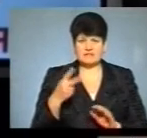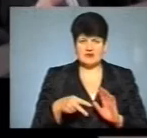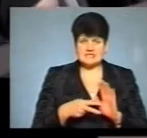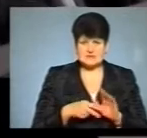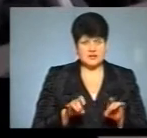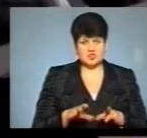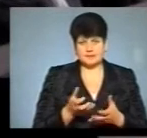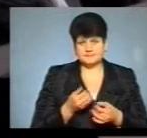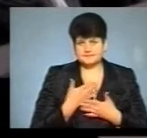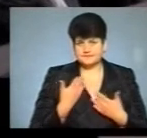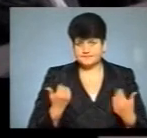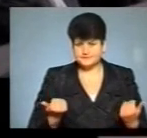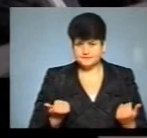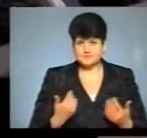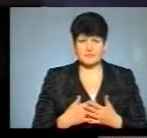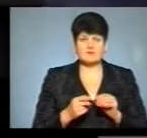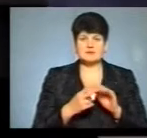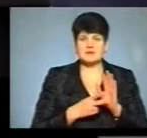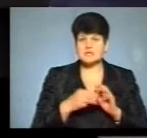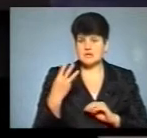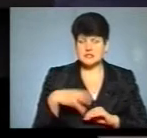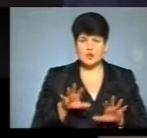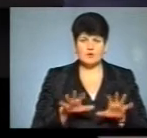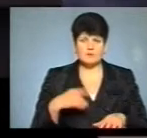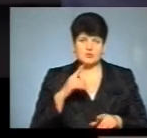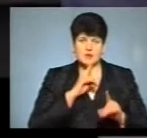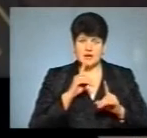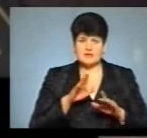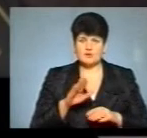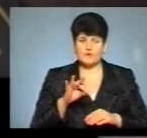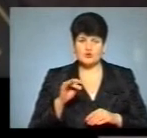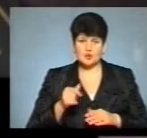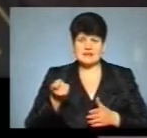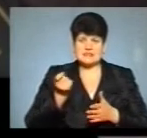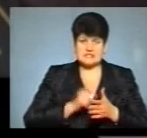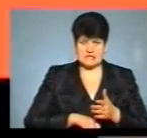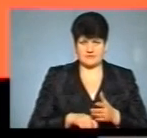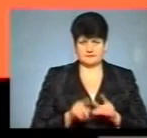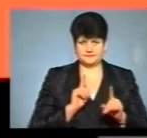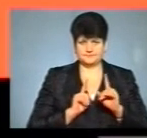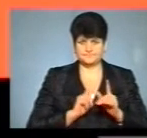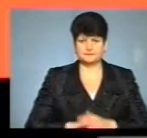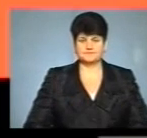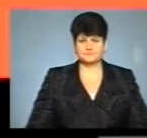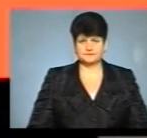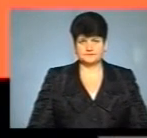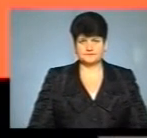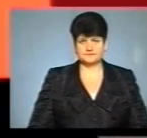не прийнято. Близько 17:30 голова облради Віктор Овчарук закрив пленарне засідання.